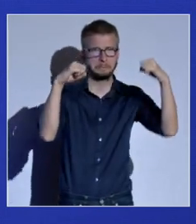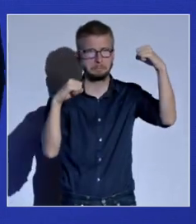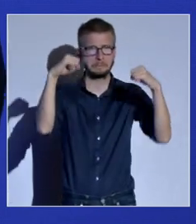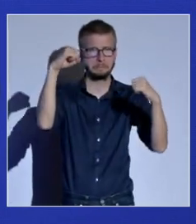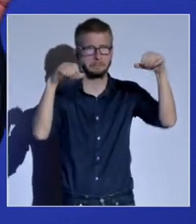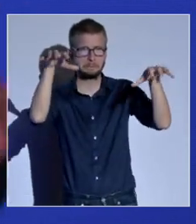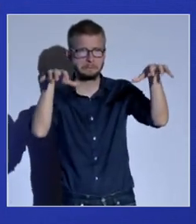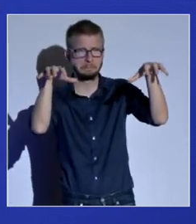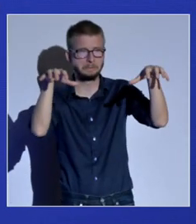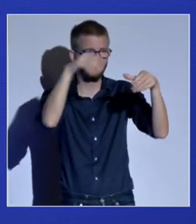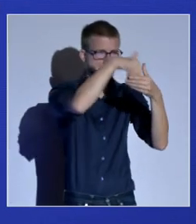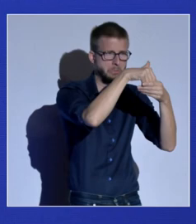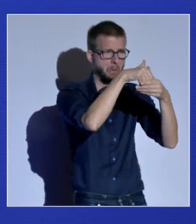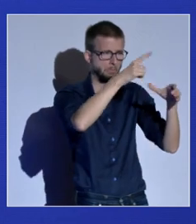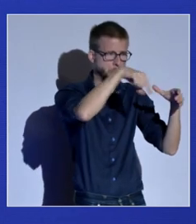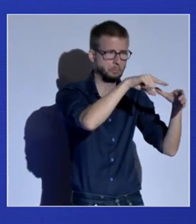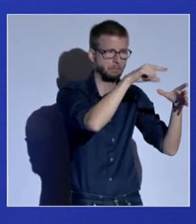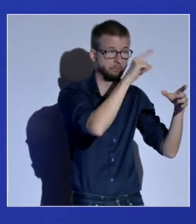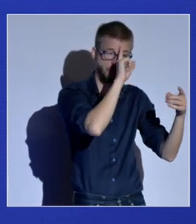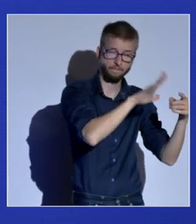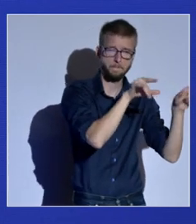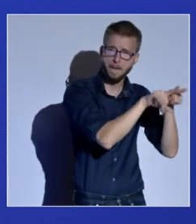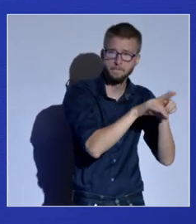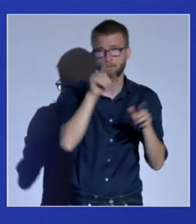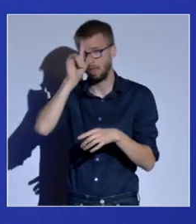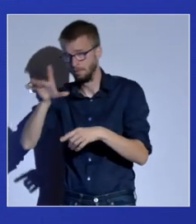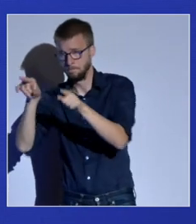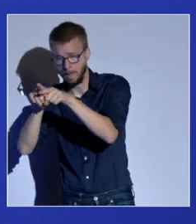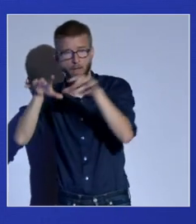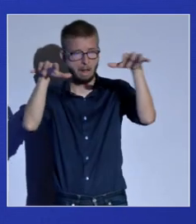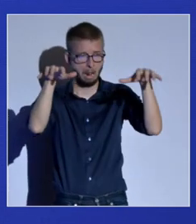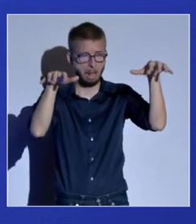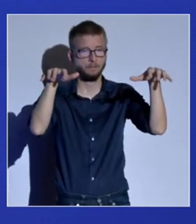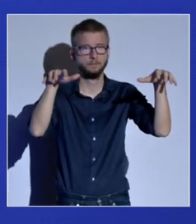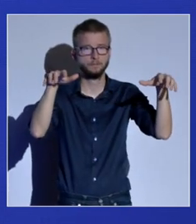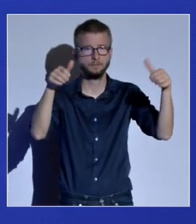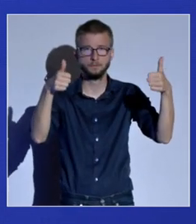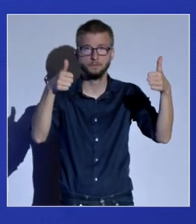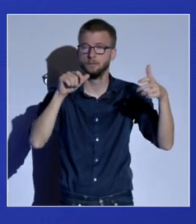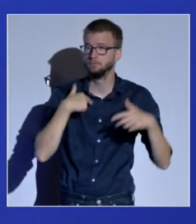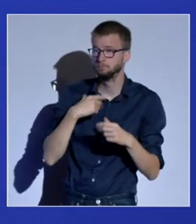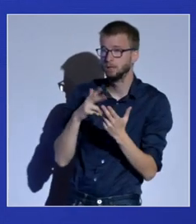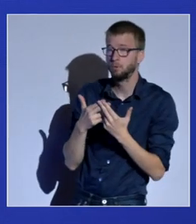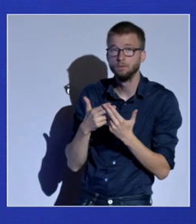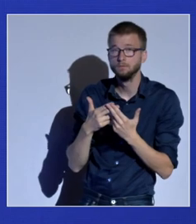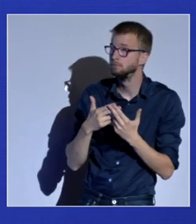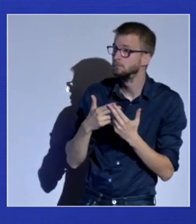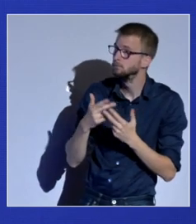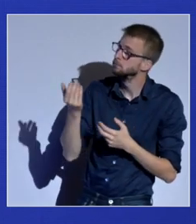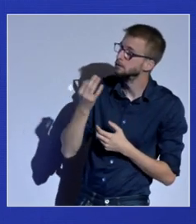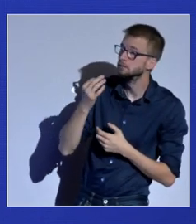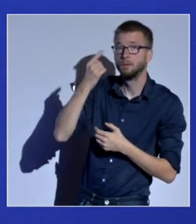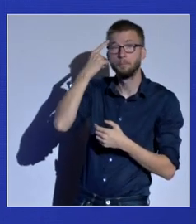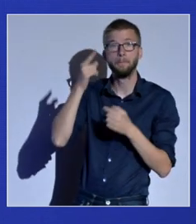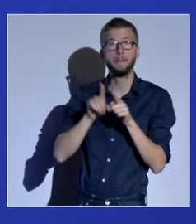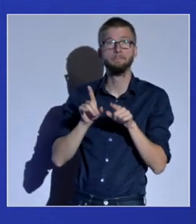monde pense à peu près la même chose. À quoi nous répondions? Si vous dites qu'on pense la même chose, vous